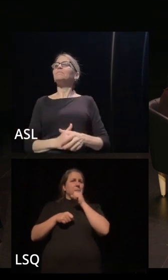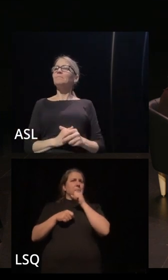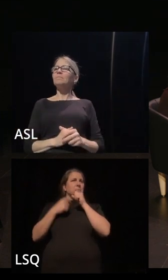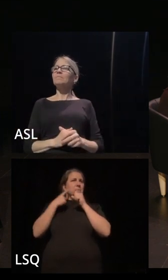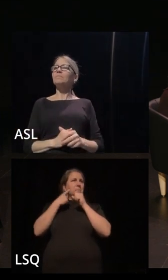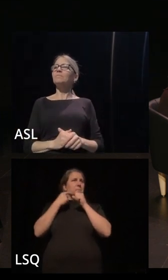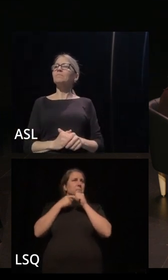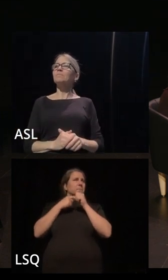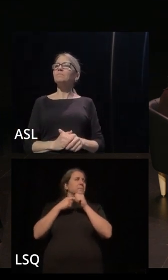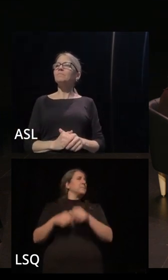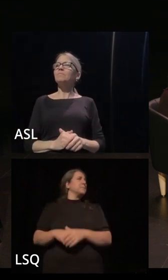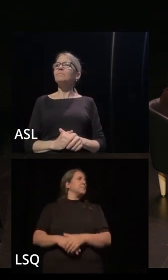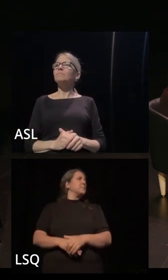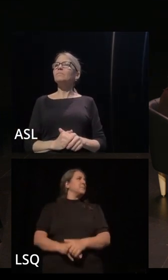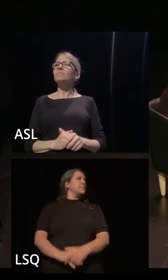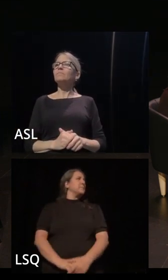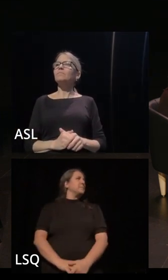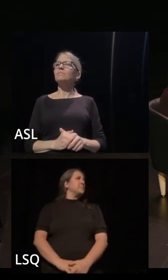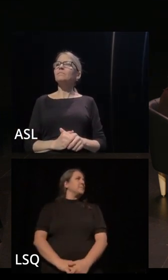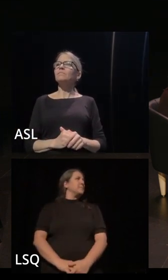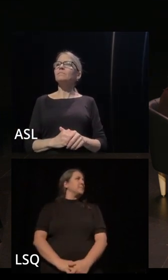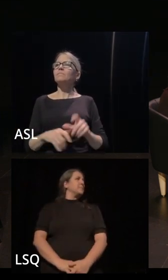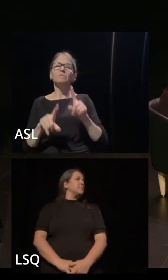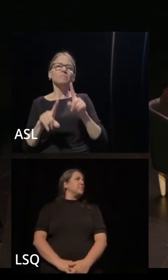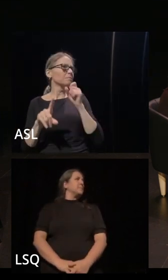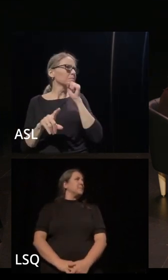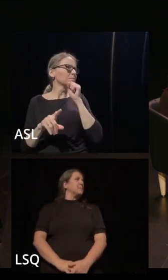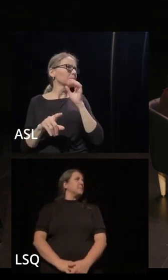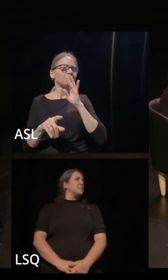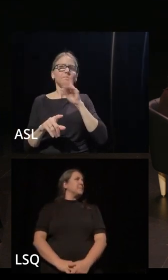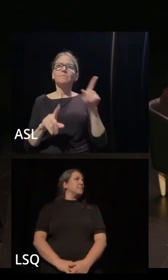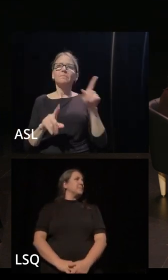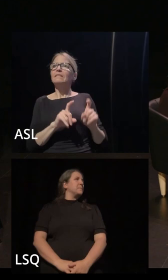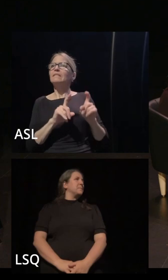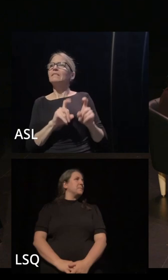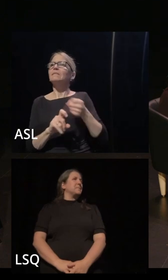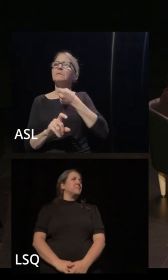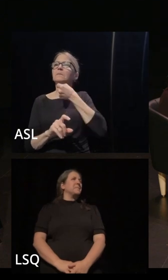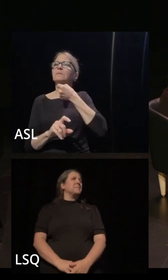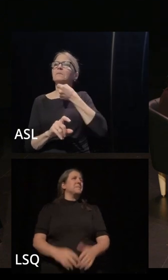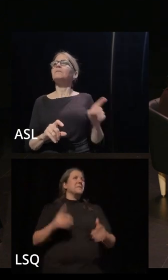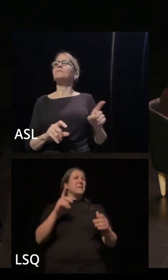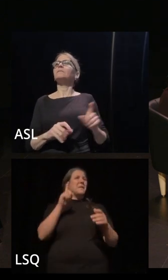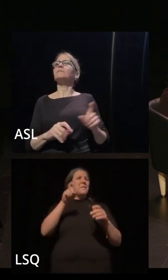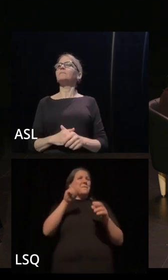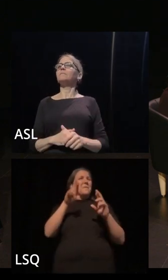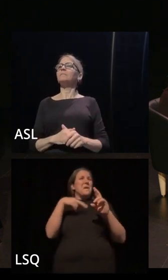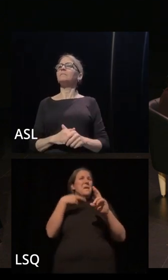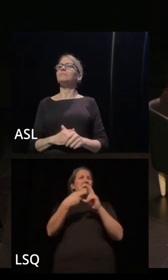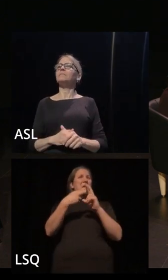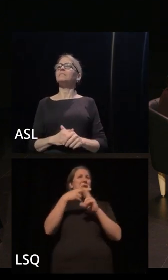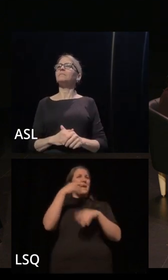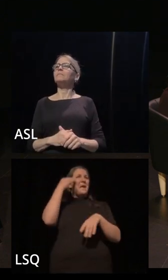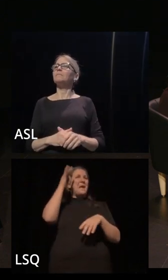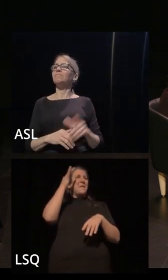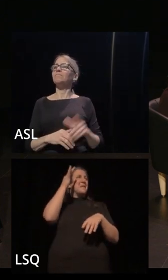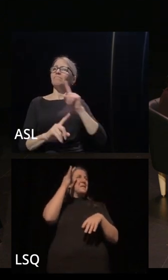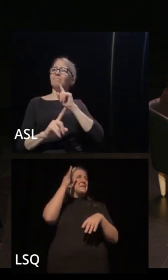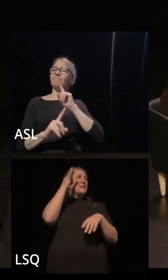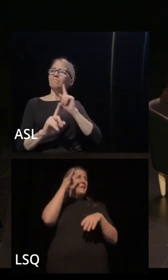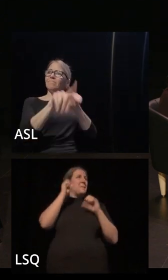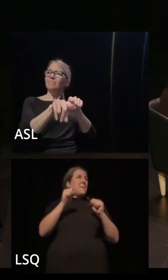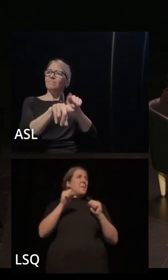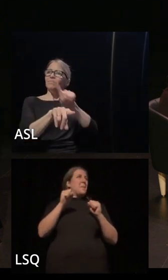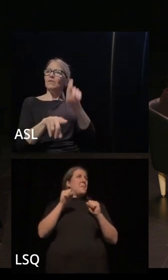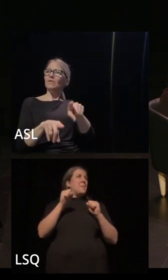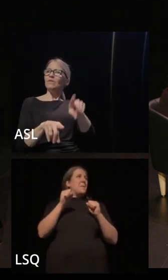J'ai compris, mais je pense que je n'ai pas dit tout en français. Hein. C'est possible de faire une traduction. ¿Quieres hacerlo